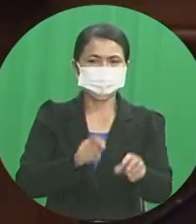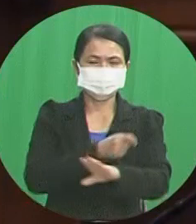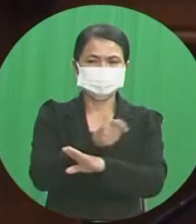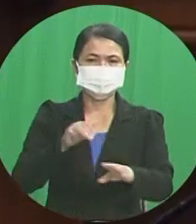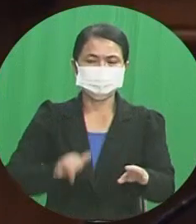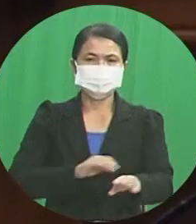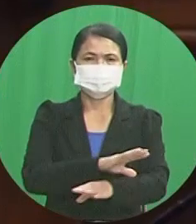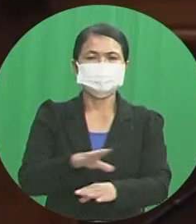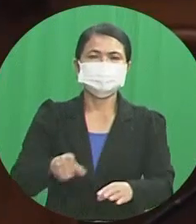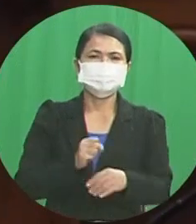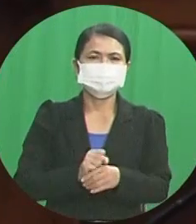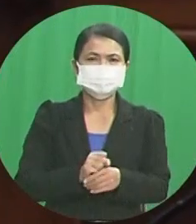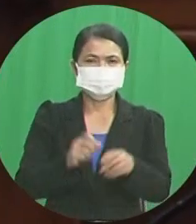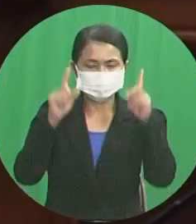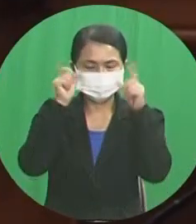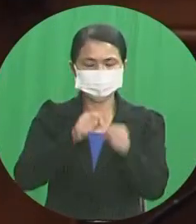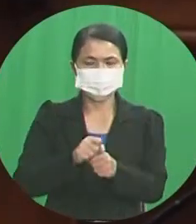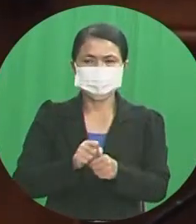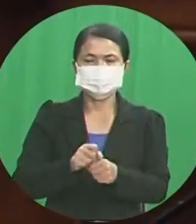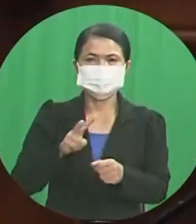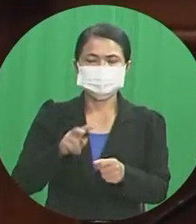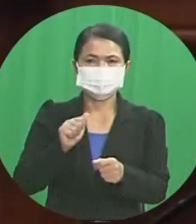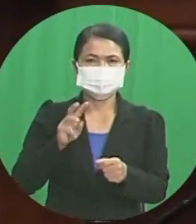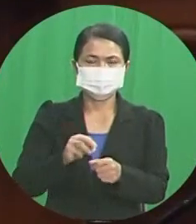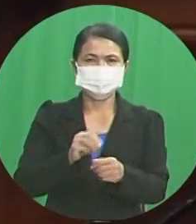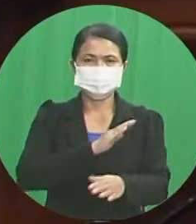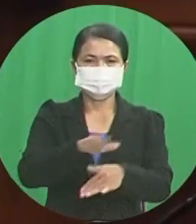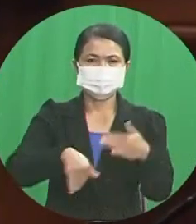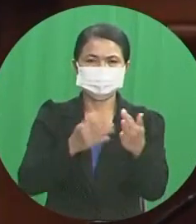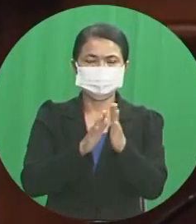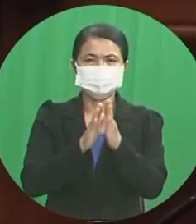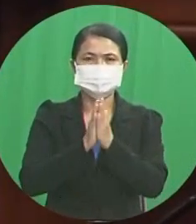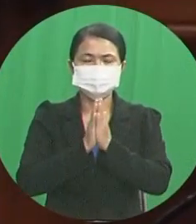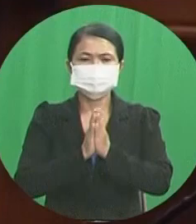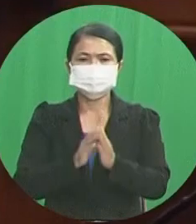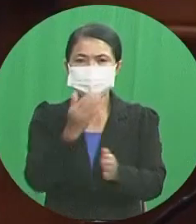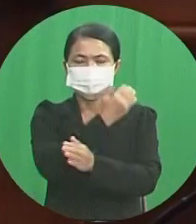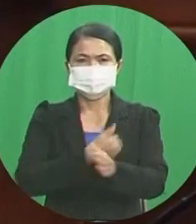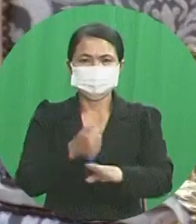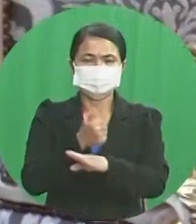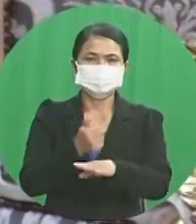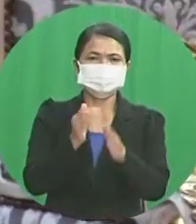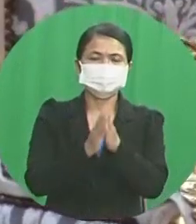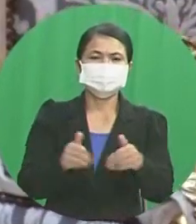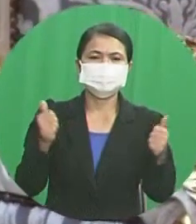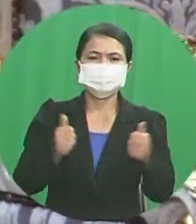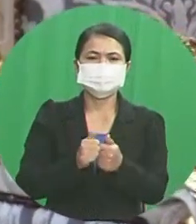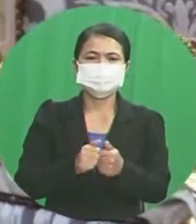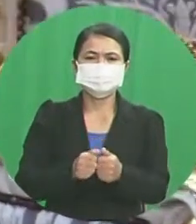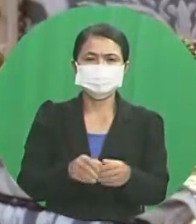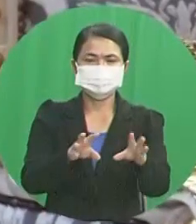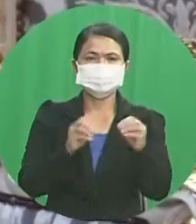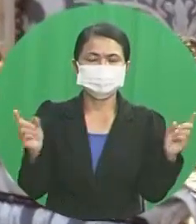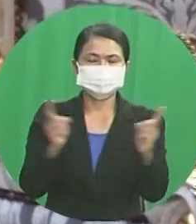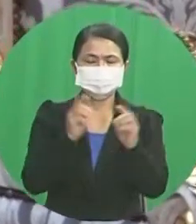នៅកម្ពុជាឯកឧត្តមផនខាំវិផាវ៉ាន់បានថ្លែងអំណរគុណចំពោះសម្ដេចប្រធានរដ្ឋសភាដែលបានទទួល